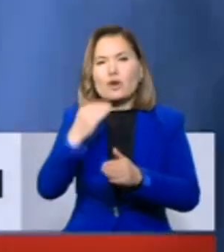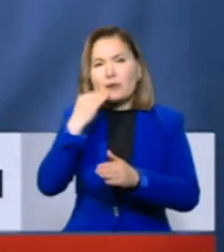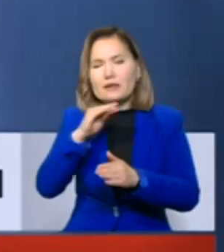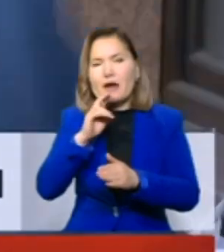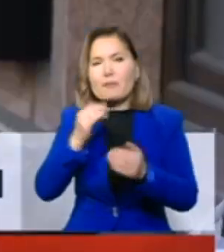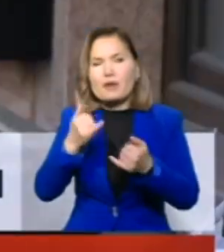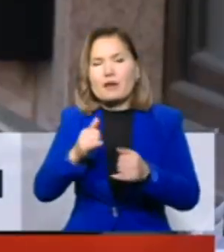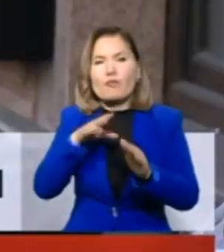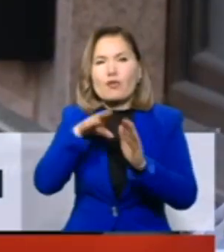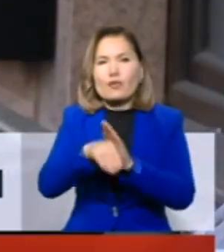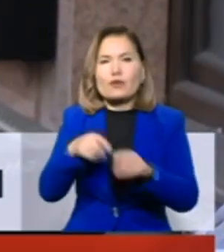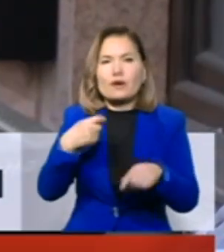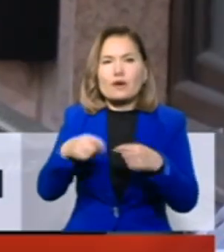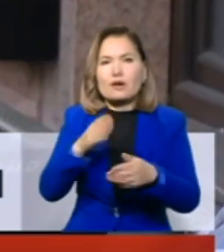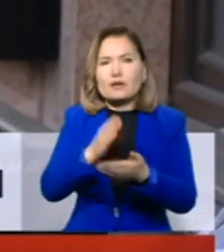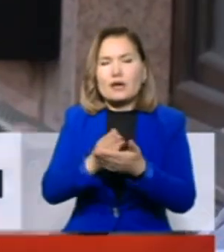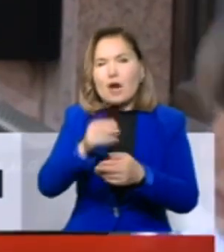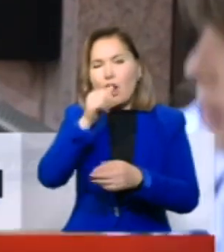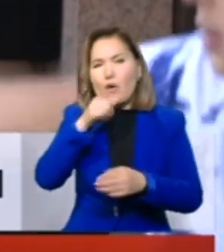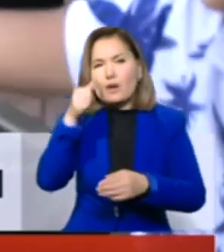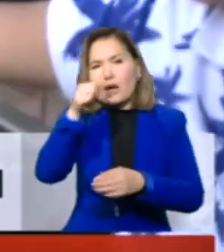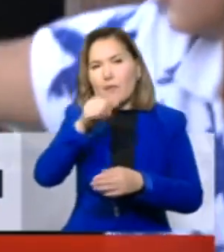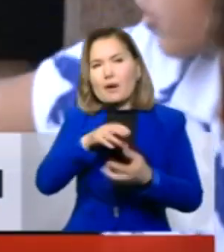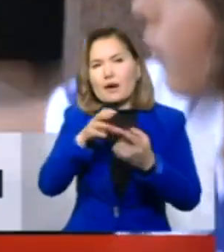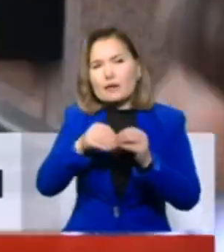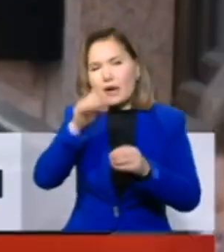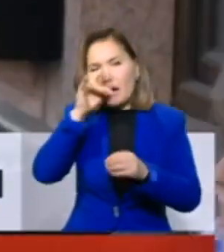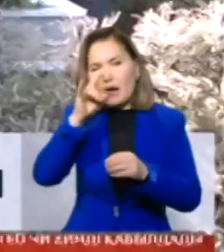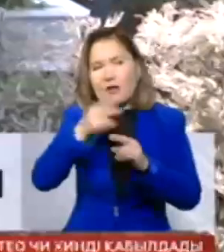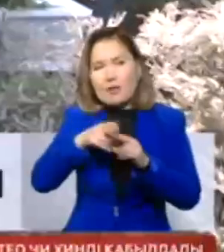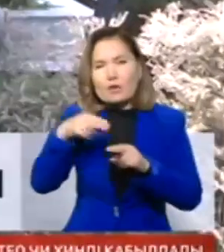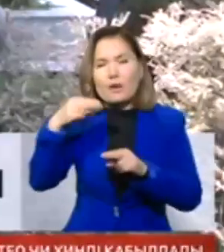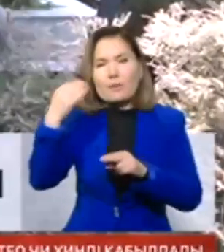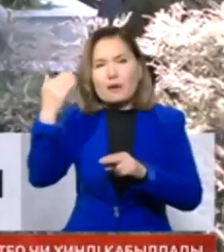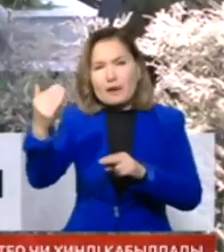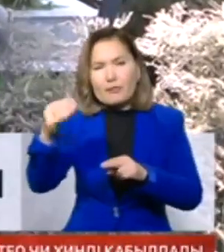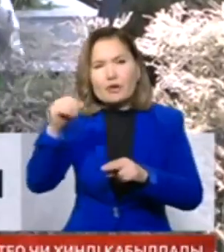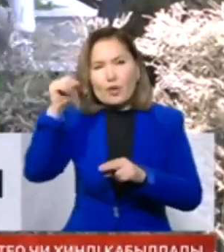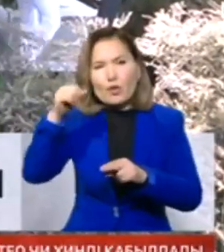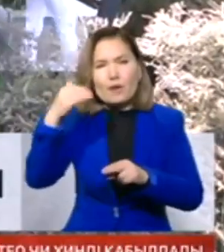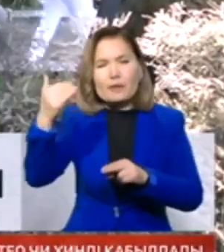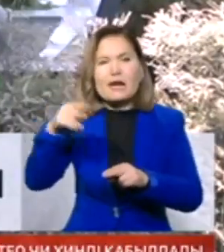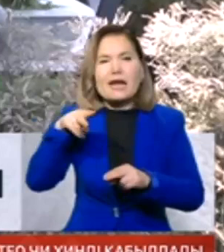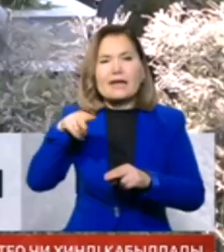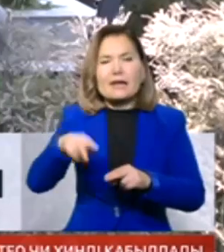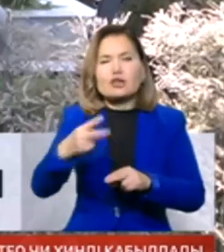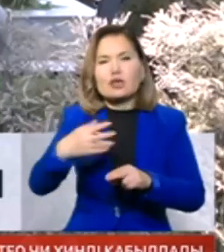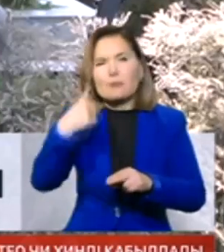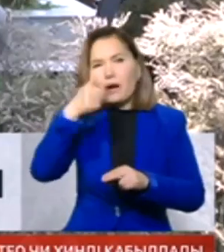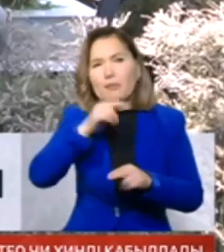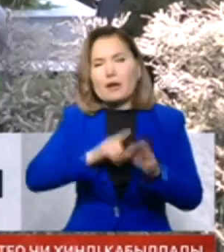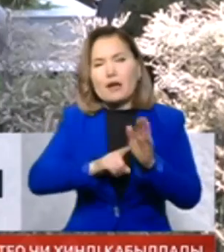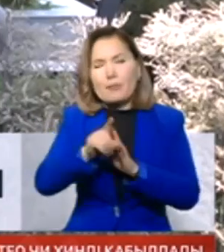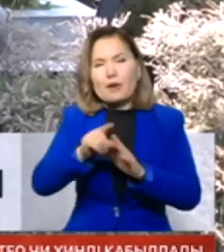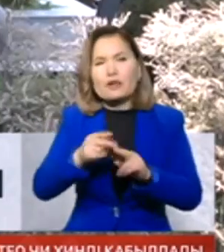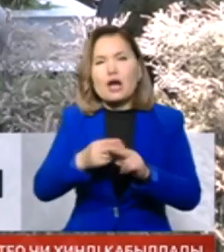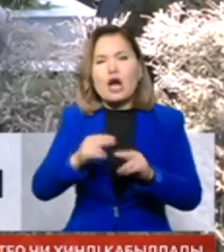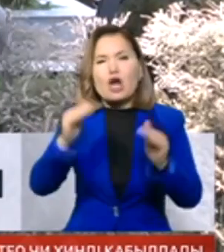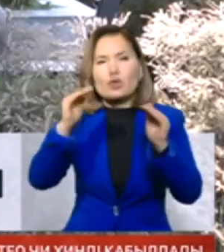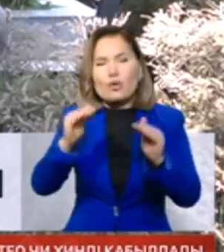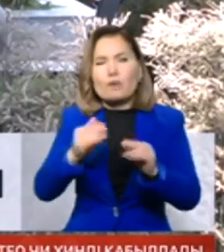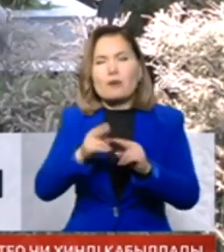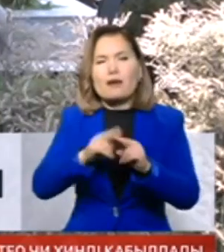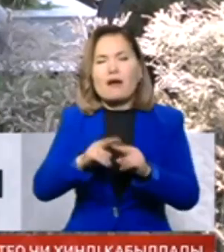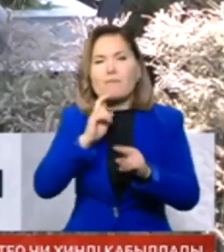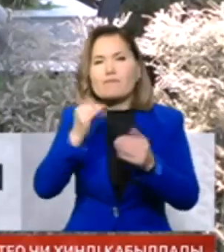сапалы бензинді құрайды. Айта кетейік, өткен жылдың соңында ел президенті Шавкат Мирзиёев 2025 жылдан бастап төмен маркалы